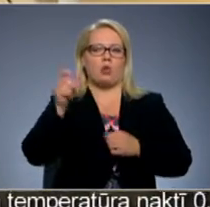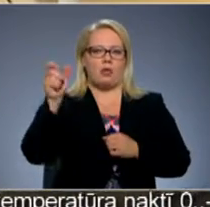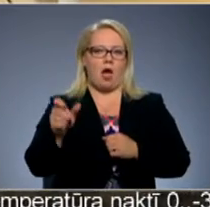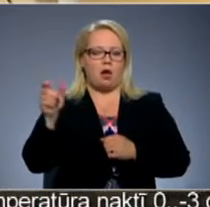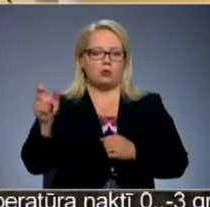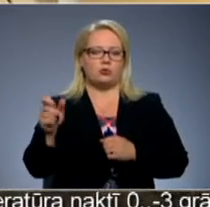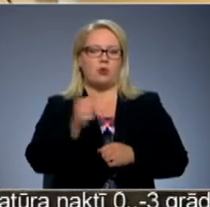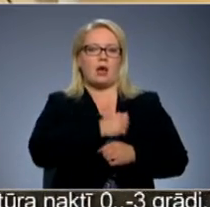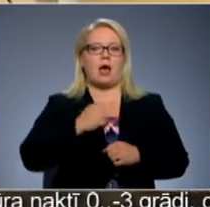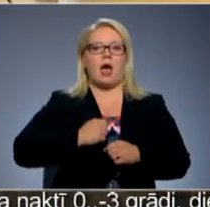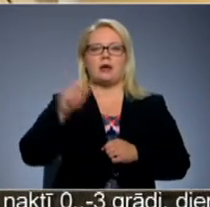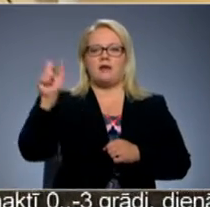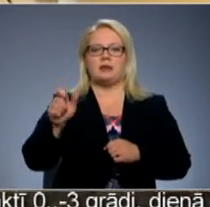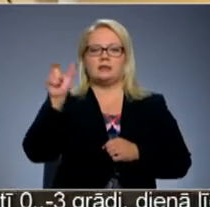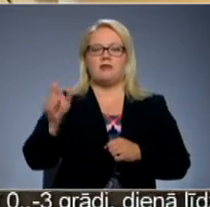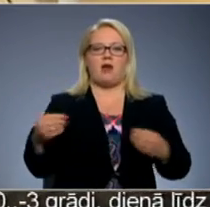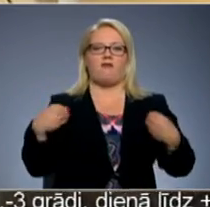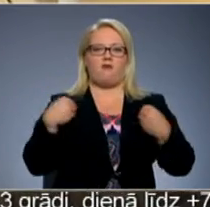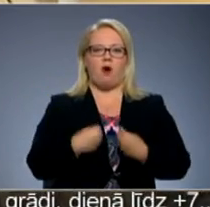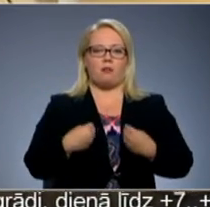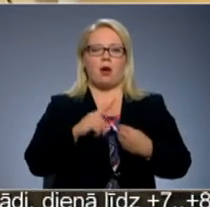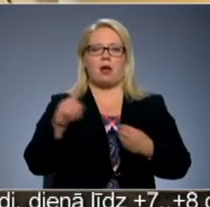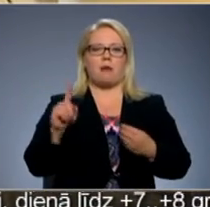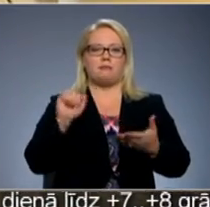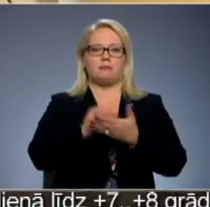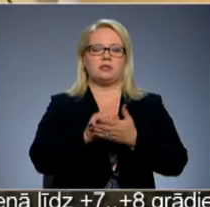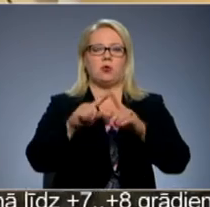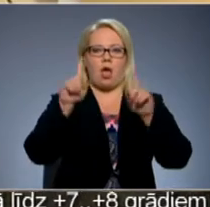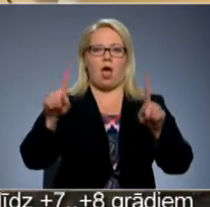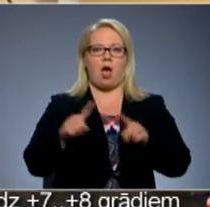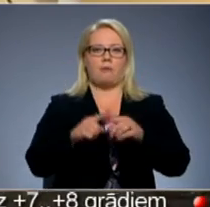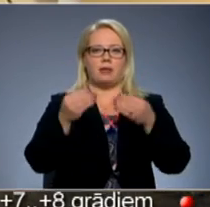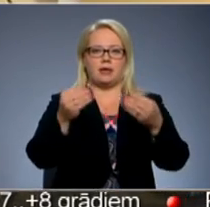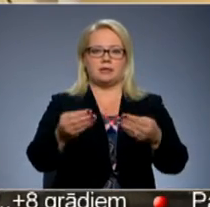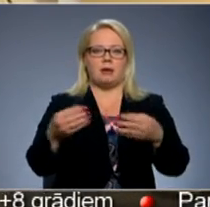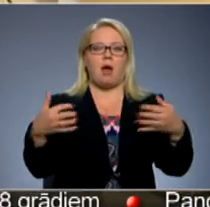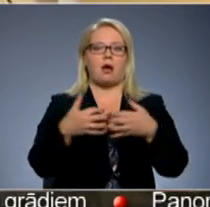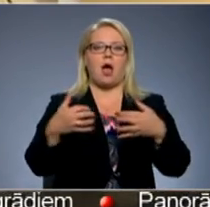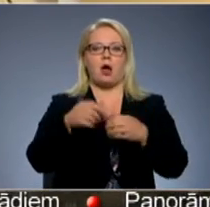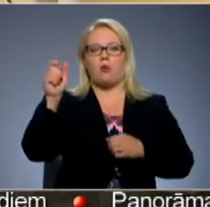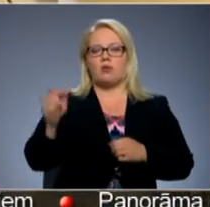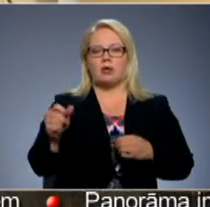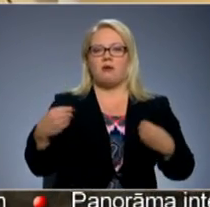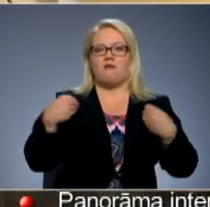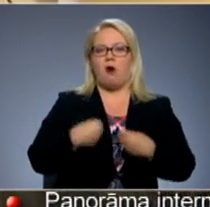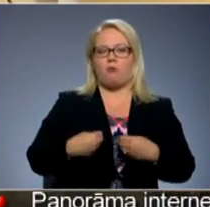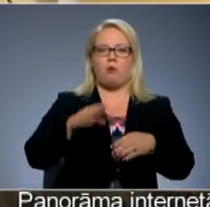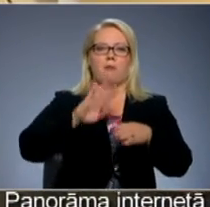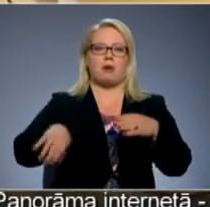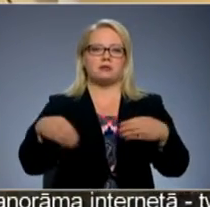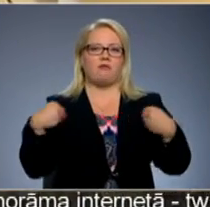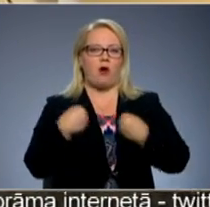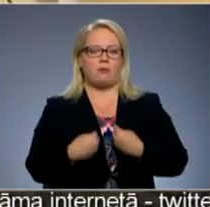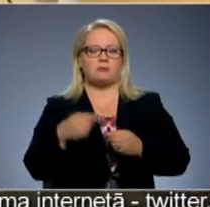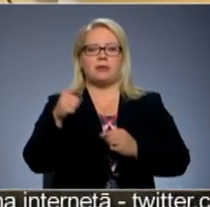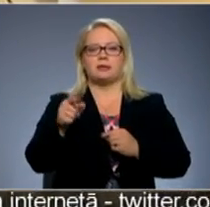Jo karavīrs ir cilvēks formā, kuram ir izdota karavīra apliecība. Karotājs var būt ar formu, var būt bez formas, jā, bet